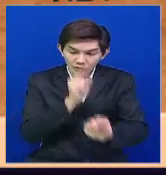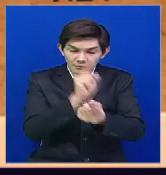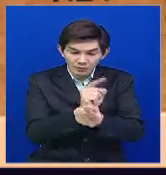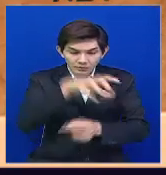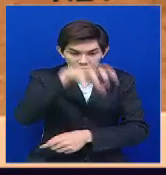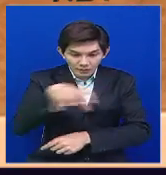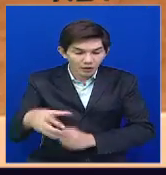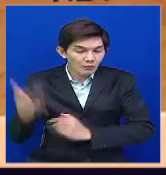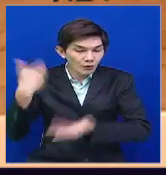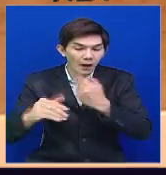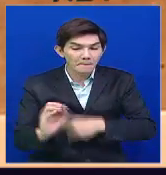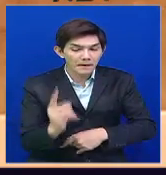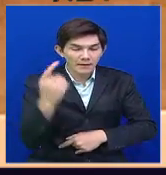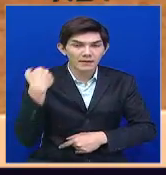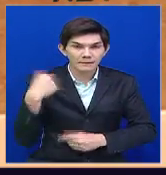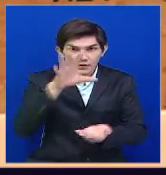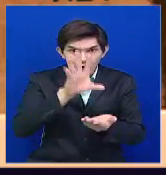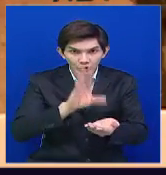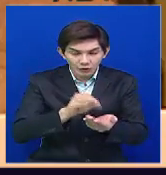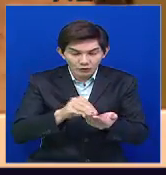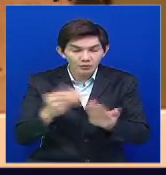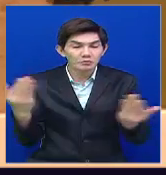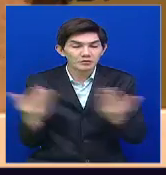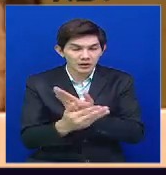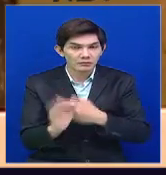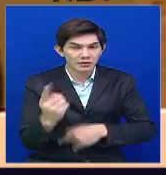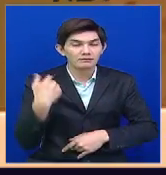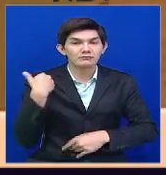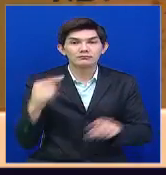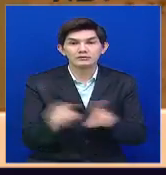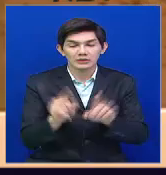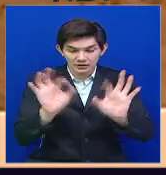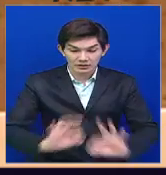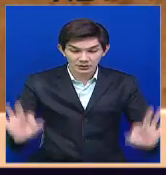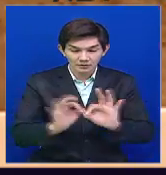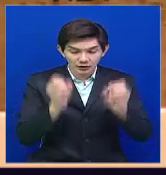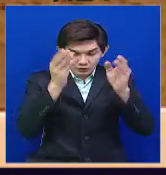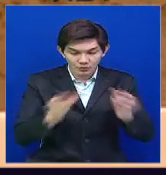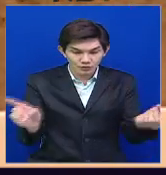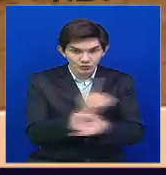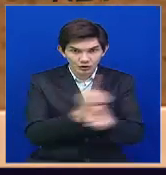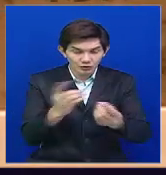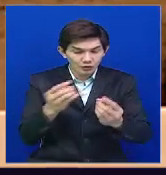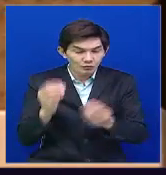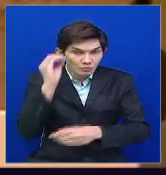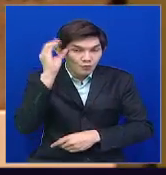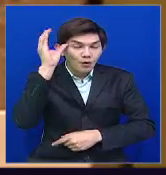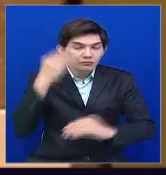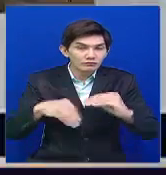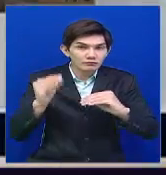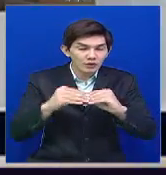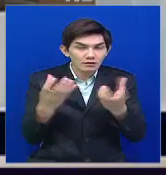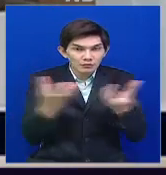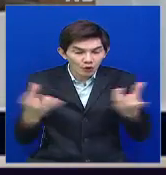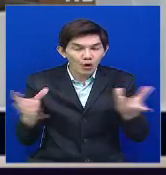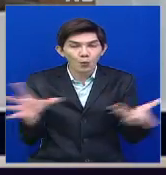ม่ๆทำให้ข้อมูลทางประวัติศาสตร์บางชุดเกิดการเปลี่ยนแปลงได้เสมอความจำเป็นที่ครูสังคมต้องเพิ่มพูนองค์ความรู้ที่เกี่ยวกับมรดกท